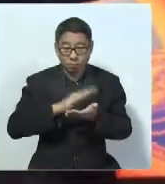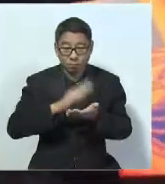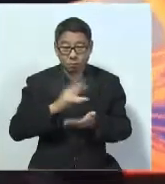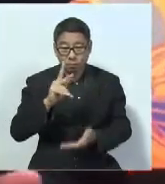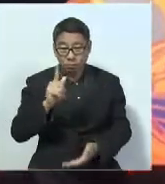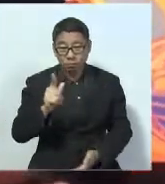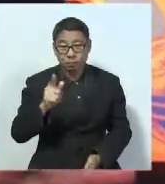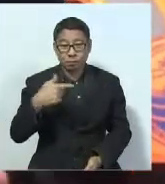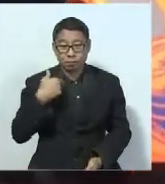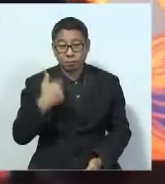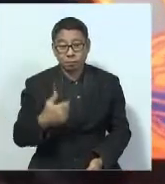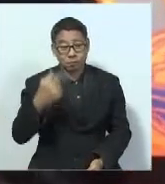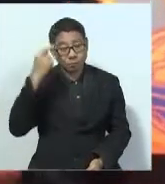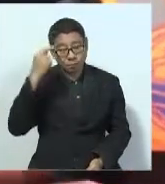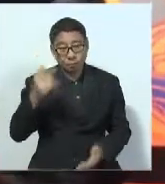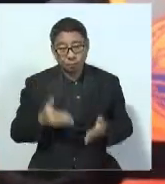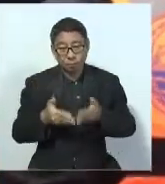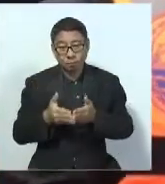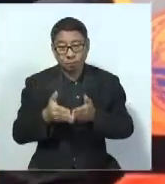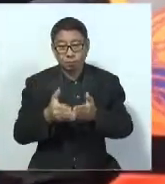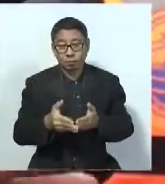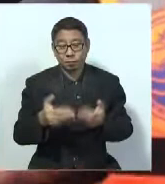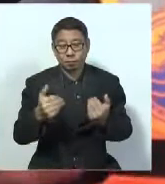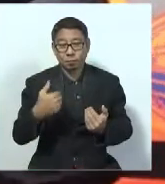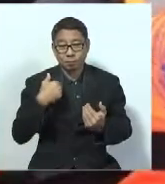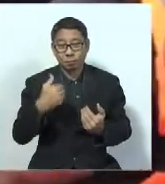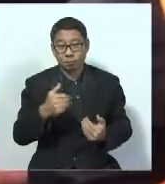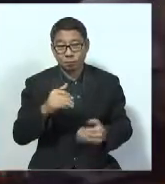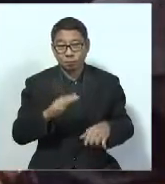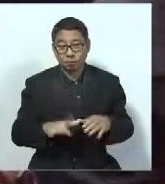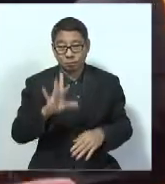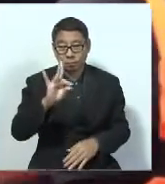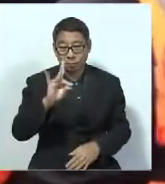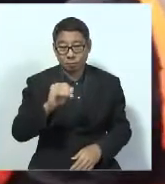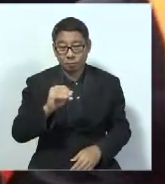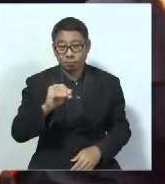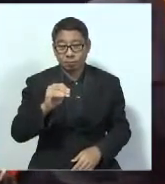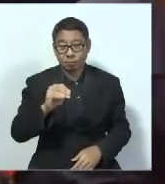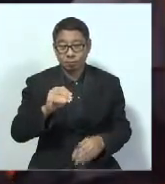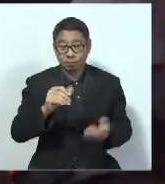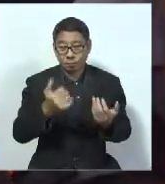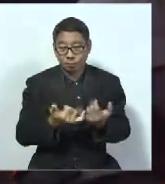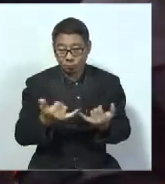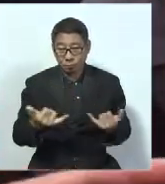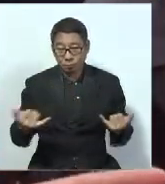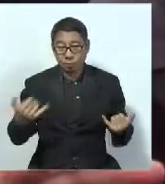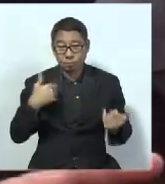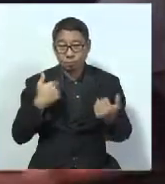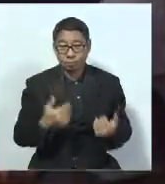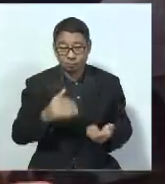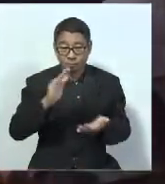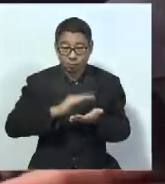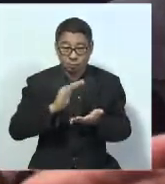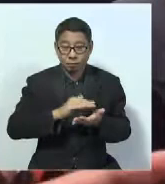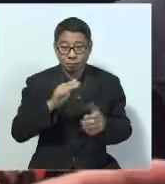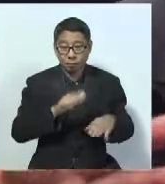ช่นพิมพ์เขียวในปกติการต่อเรือลำขนาดนี้เขาใช้พิมพ์เขียวเนี่ยเป็น80 60ฉบับอันนี้มาใช้พิมพ์เขียว